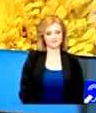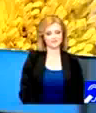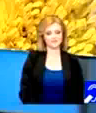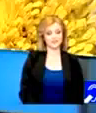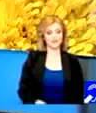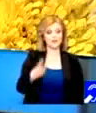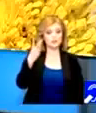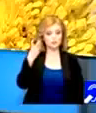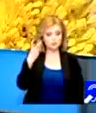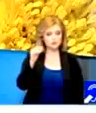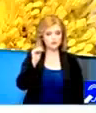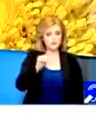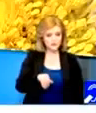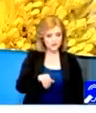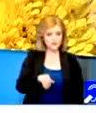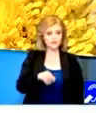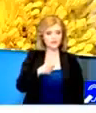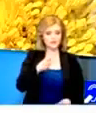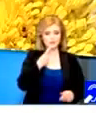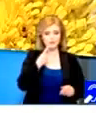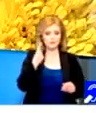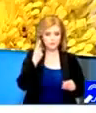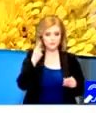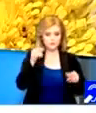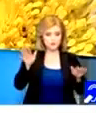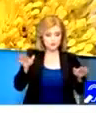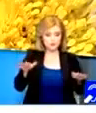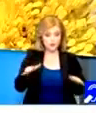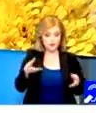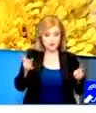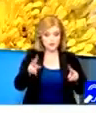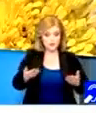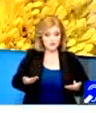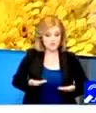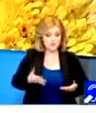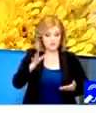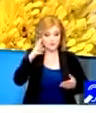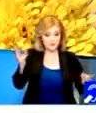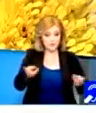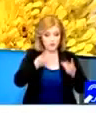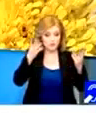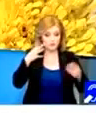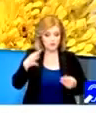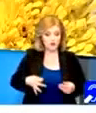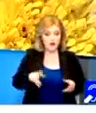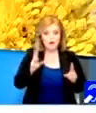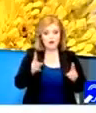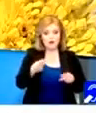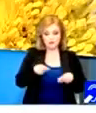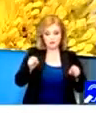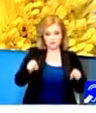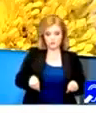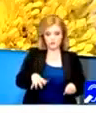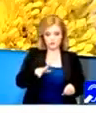Peste 200.000 de albini au supraviețuit în mod miraculos incendiul de la Catedrala Notre-Dame. Cum a fost posibil ca albinele să scape